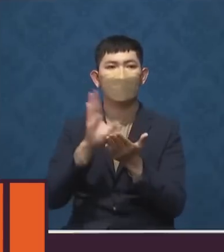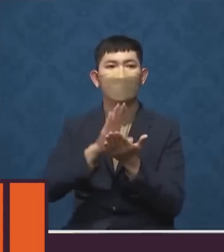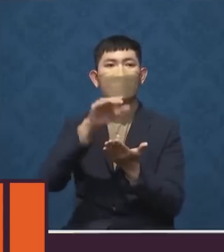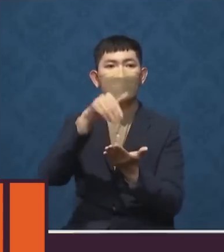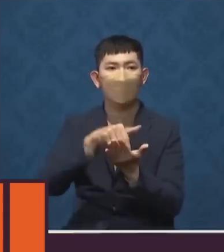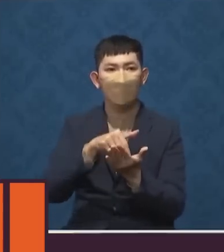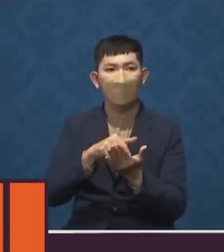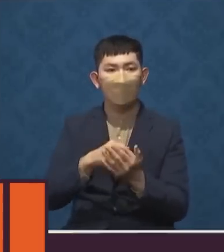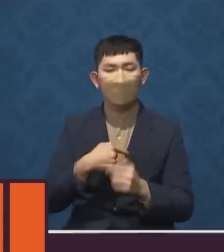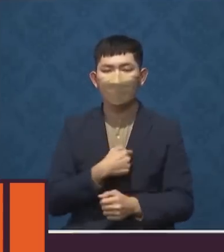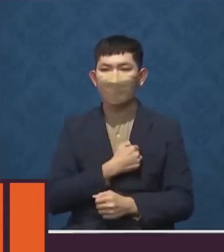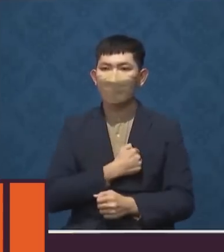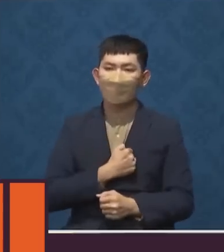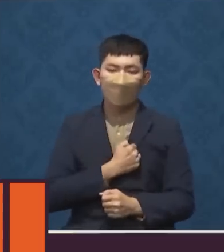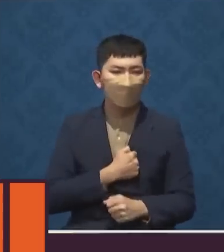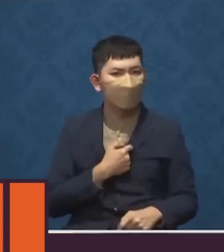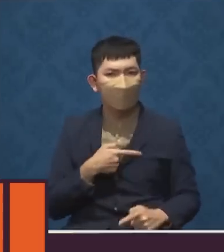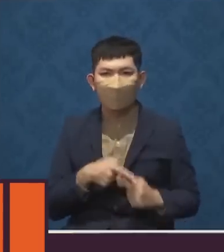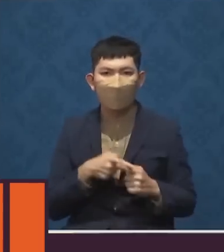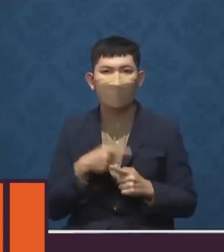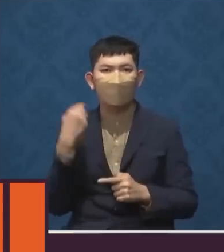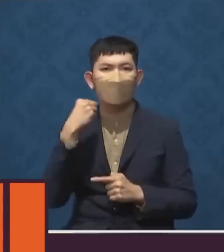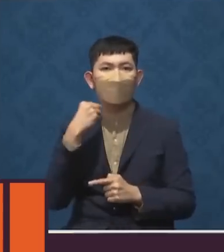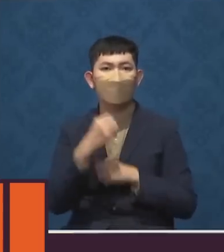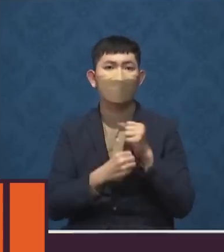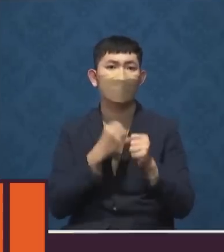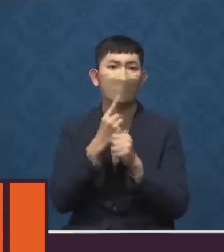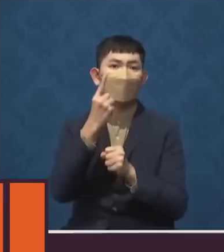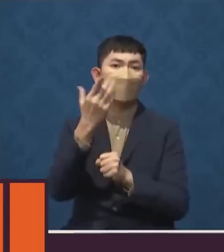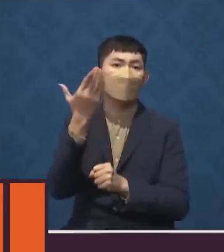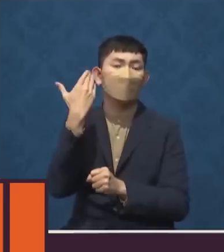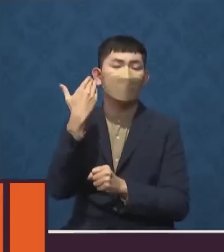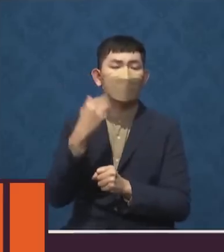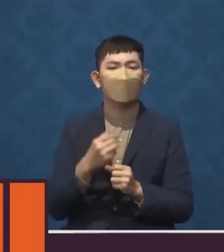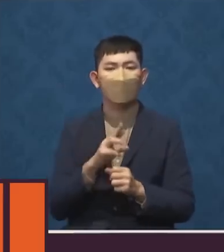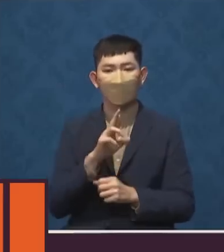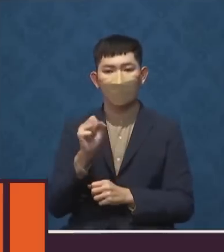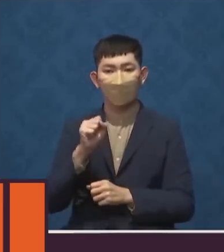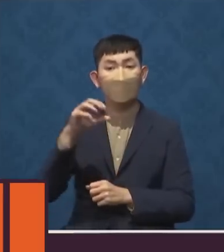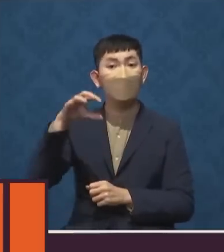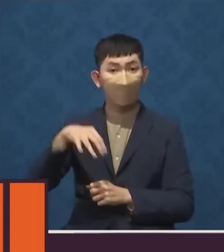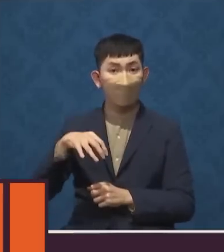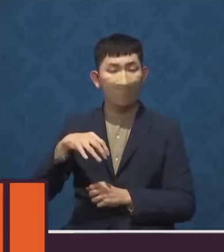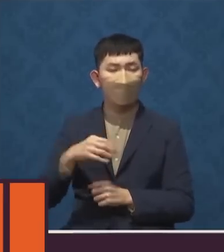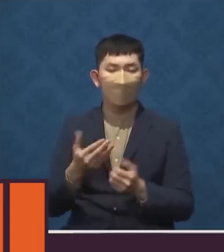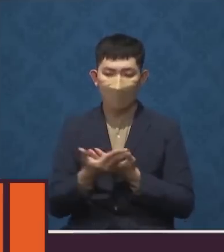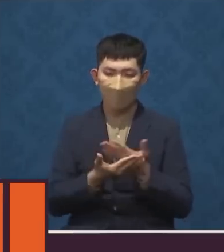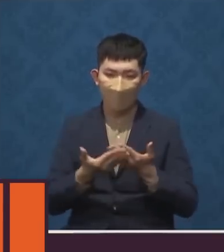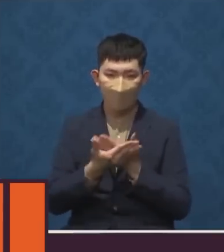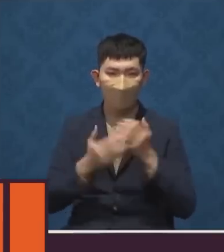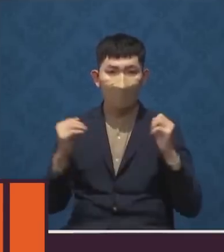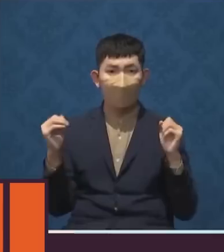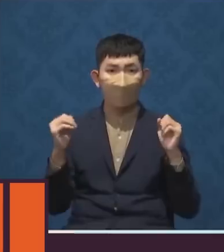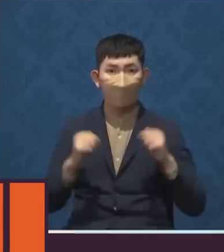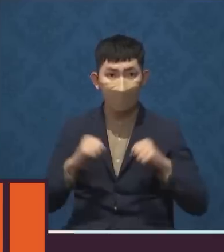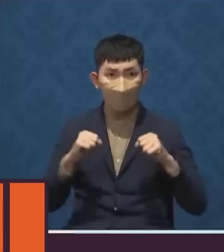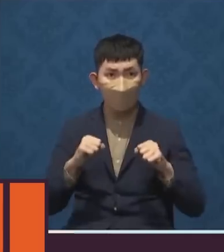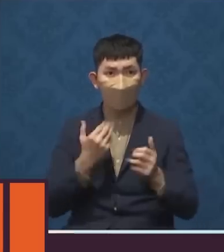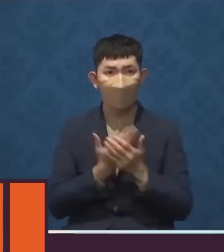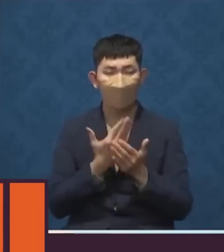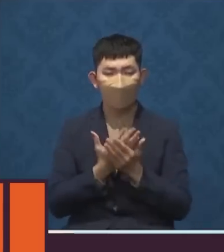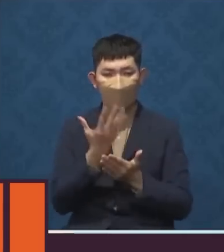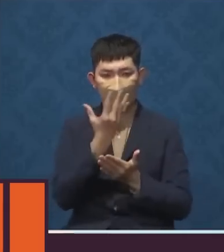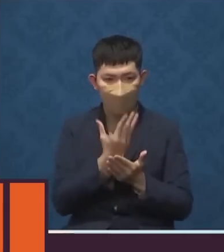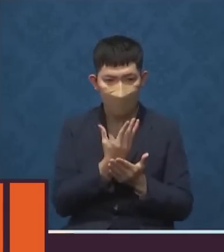ระเด็นที่เจ็บใจทกรอบครับเพราวาในปีที่ผ่านมา สภาของเรา มีมติให้โอนงบบาง